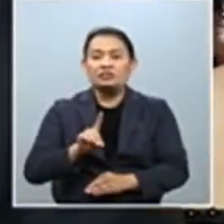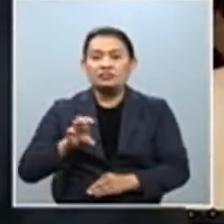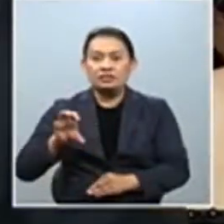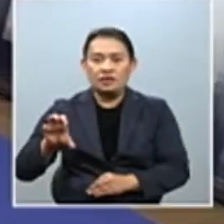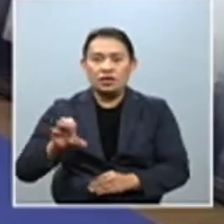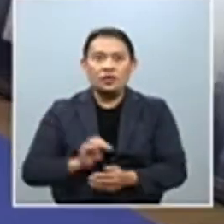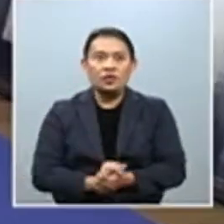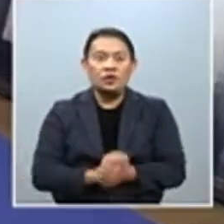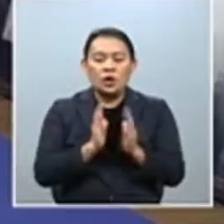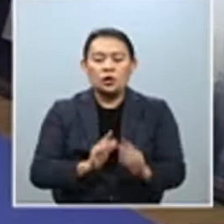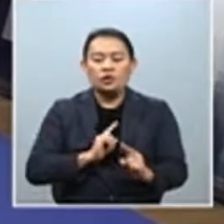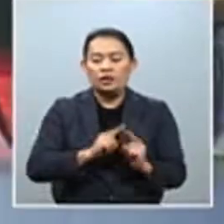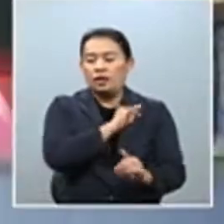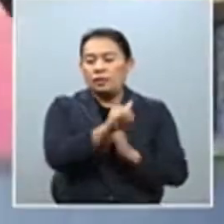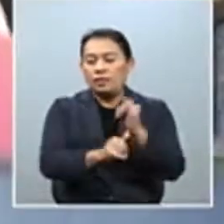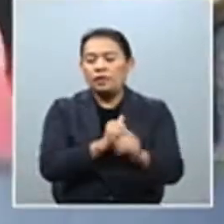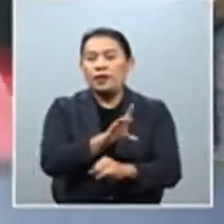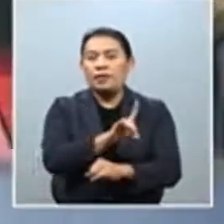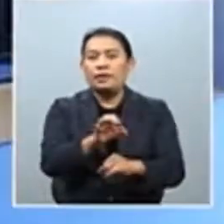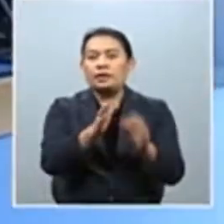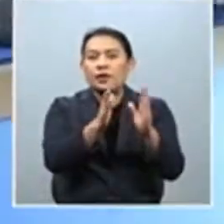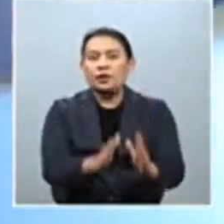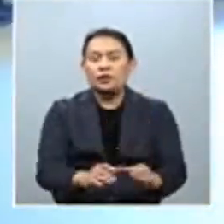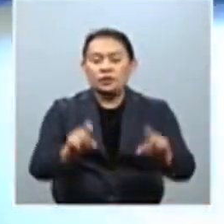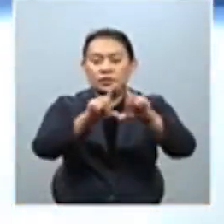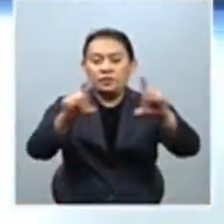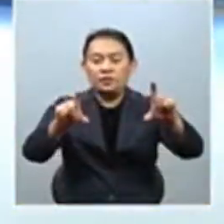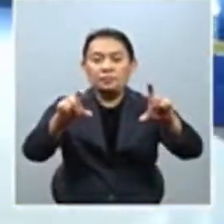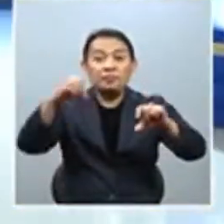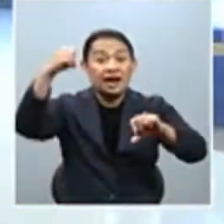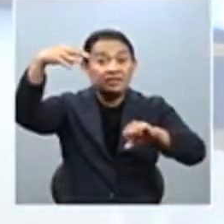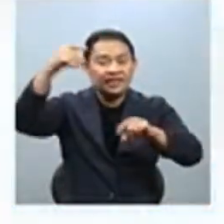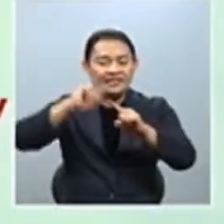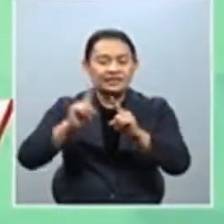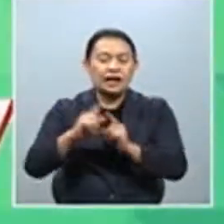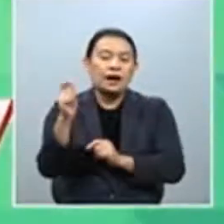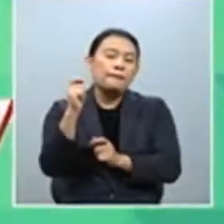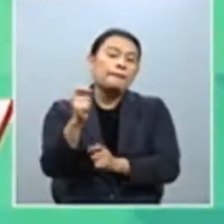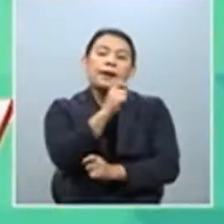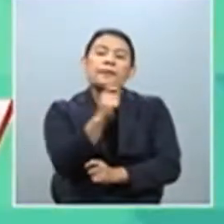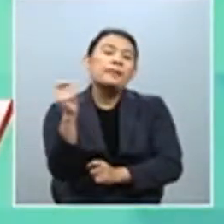ทัพแฟนคลับกว่า800คนกับป้ายไฟสุดอลังการที่มาเชียร์ศิลปินคนโปรด